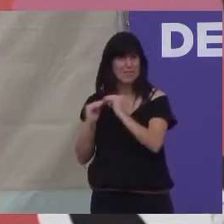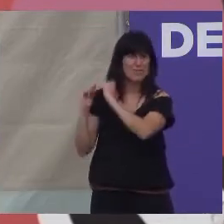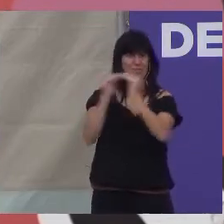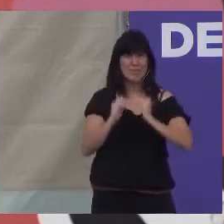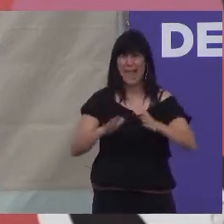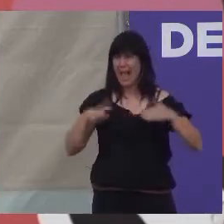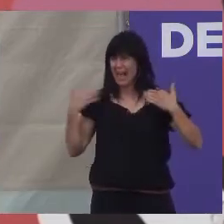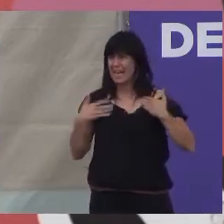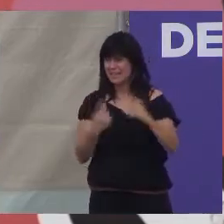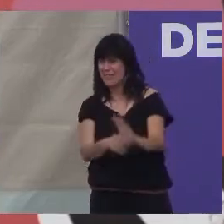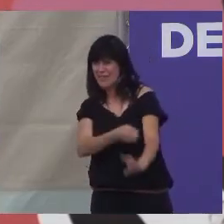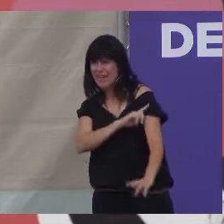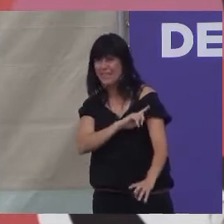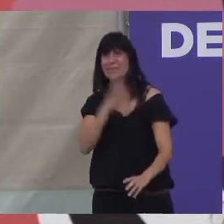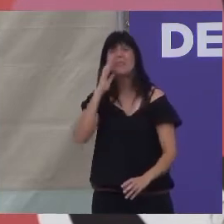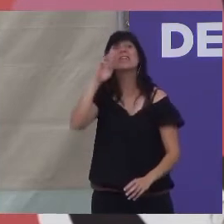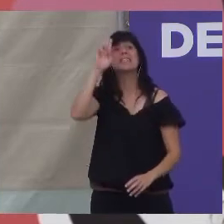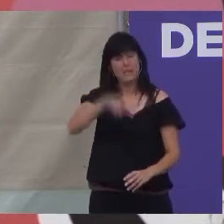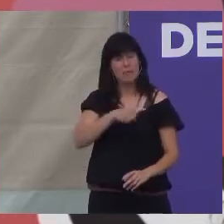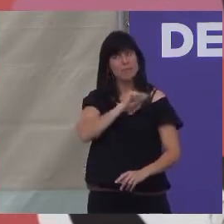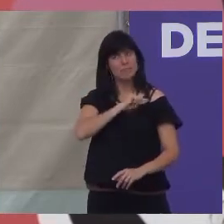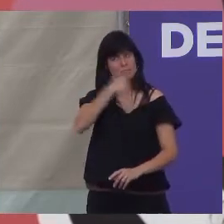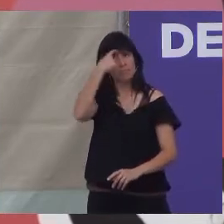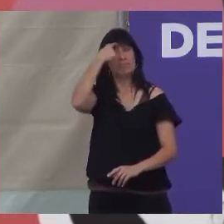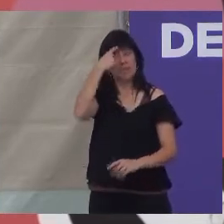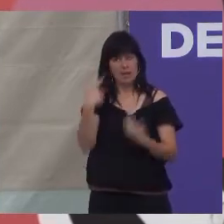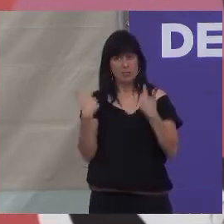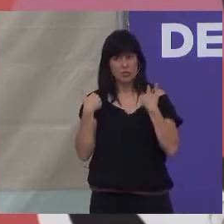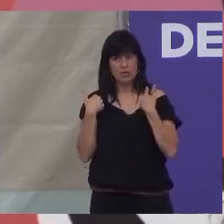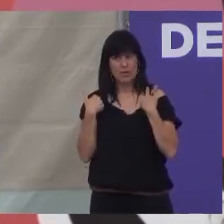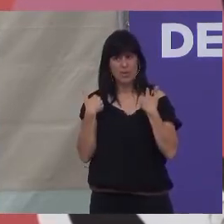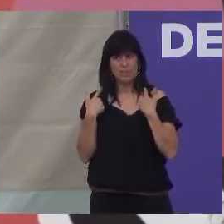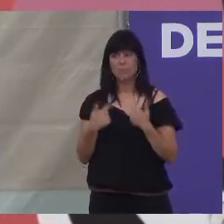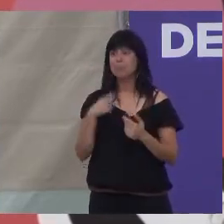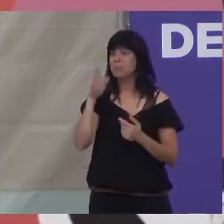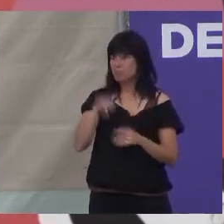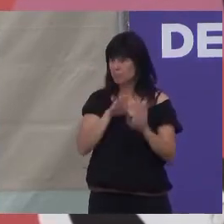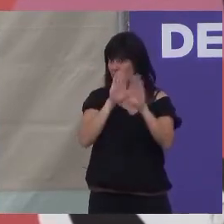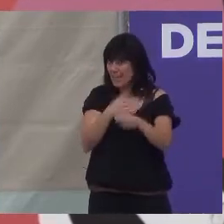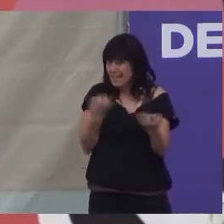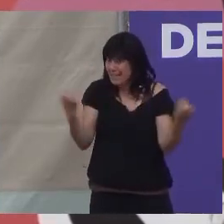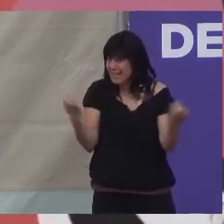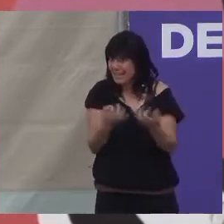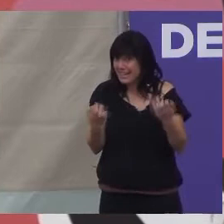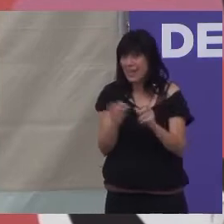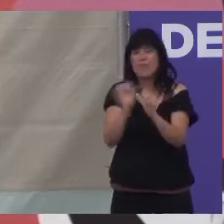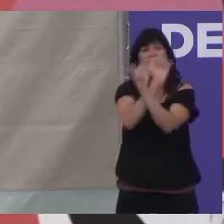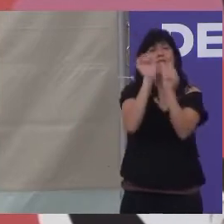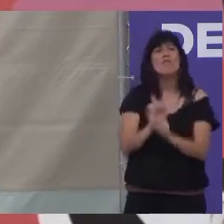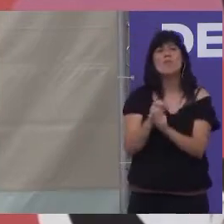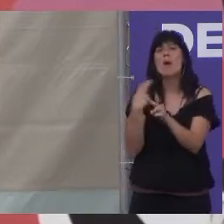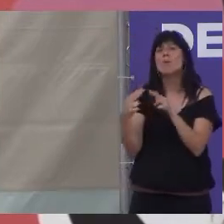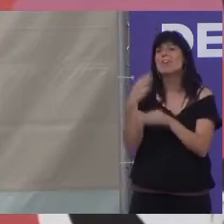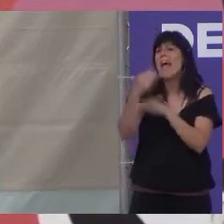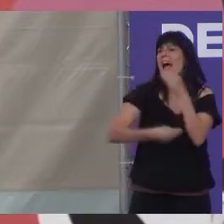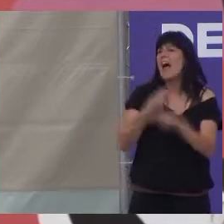alegres, valents, però també amb sentit comú i responsabilitat. Aposte també per l'única forma de plantejar una nova manera de fer política